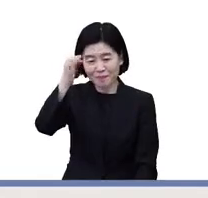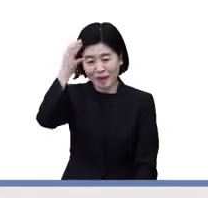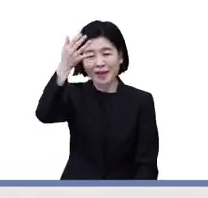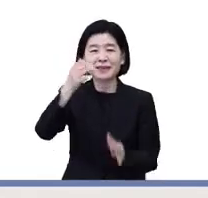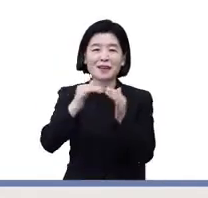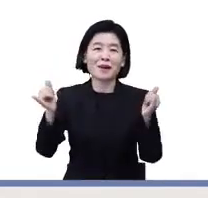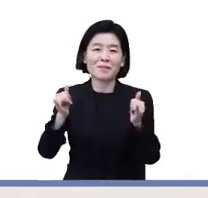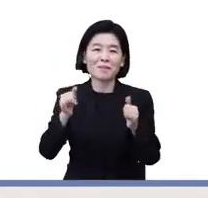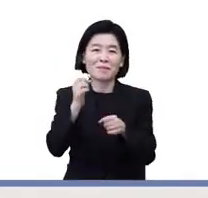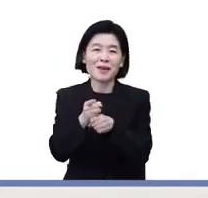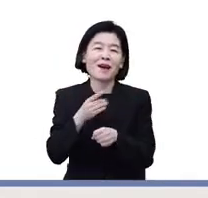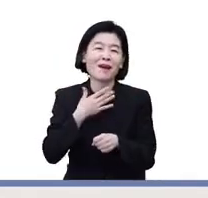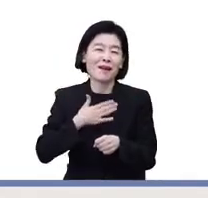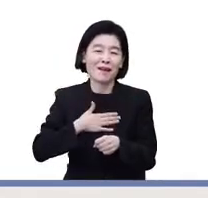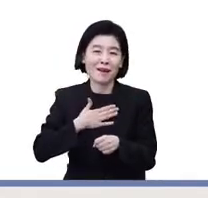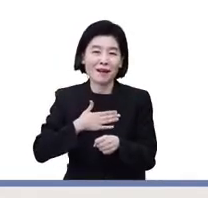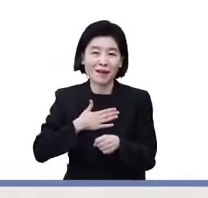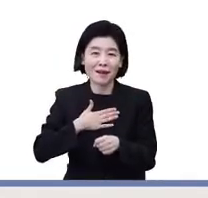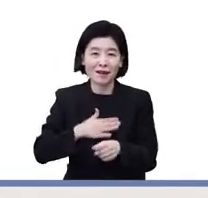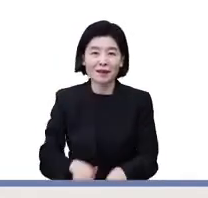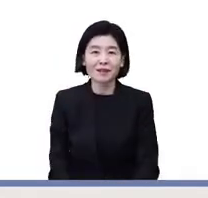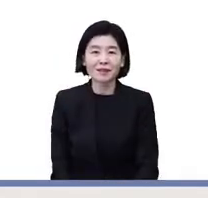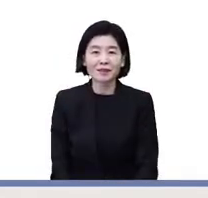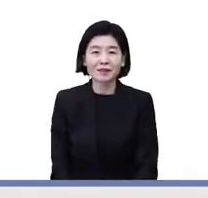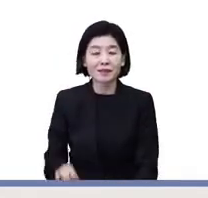것 같은데요. 그럼 구체적인 거 먼저 볼까요?